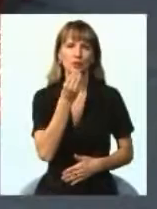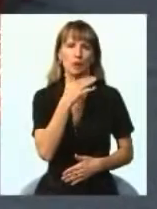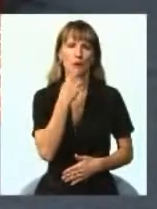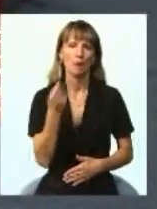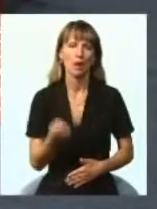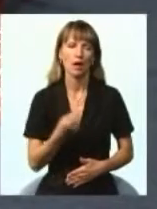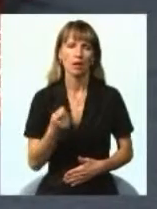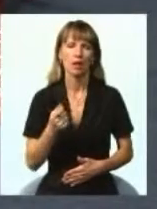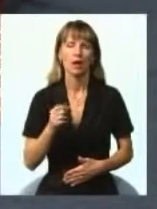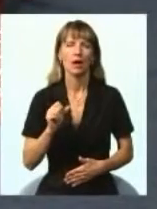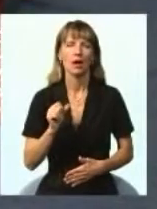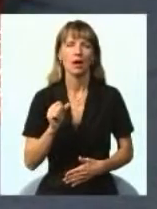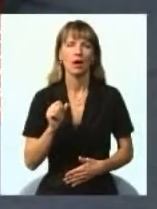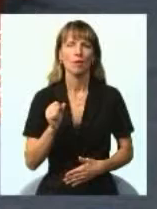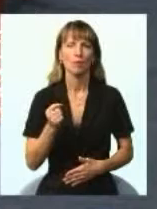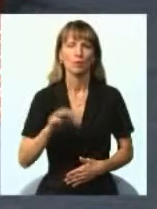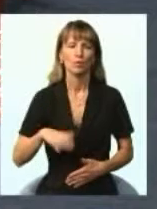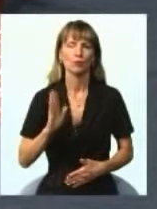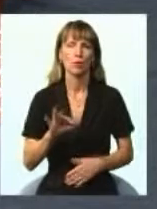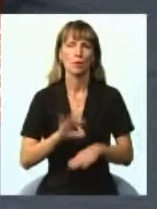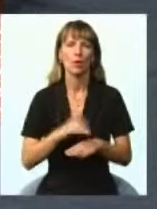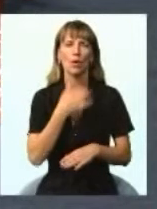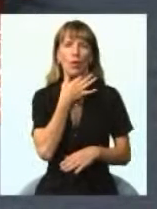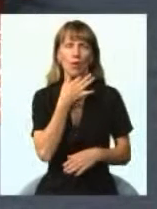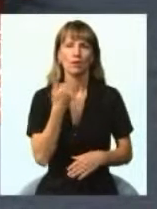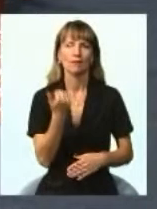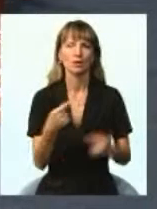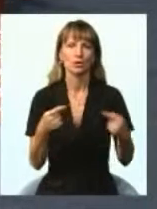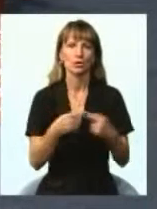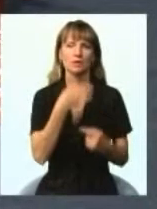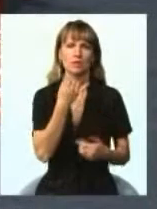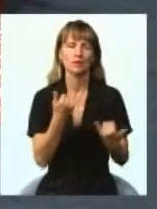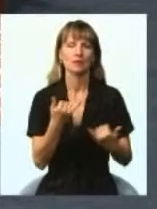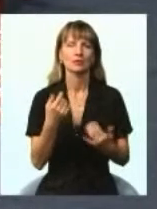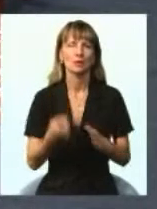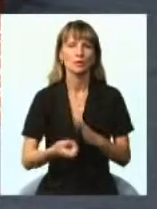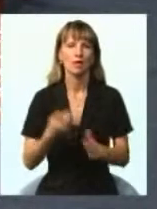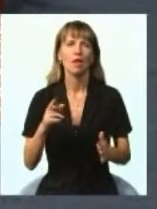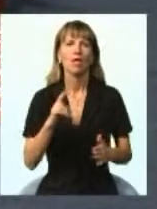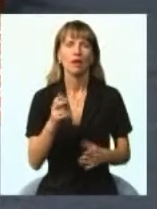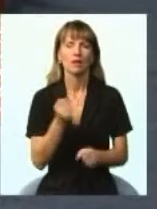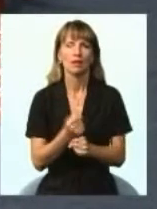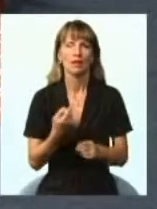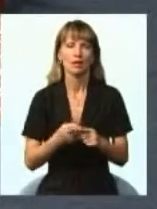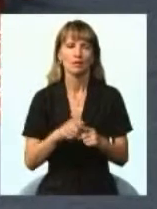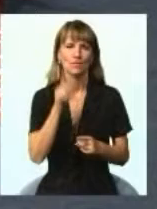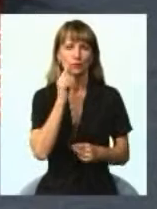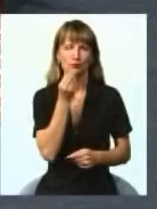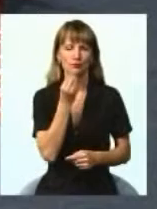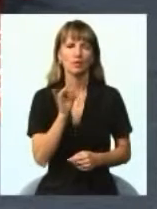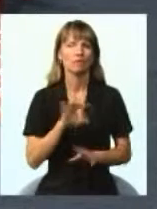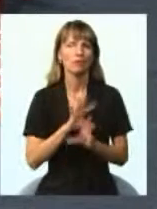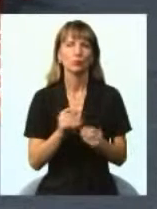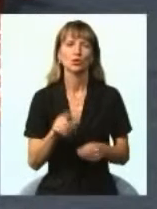небагато, бо потім буде боліти горло, це я вам точно скажу. Тепер давай довідаємось, як же ж роблять цей смаколик і взагалі, що